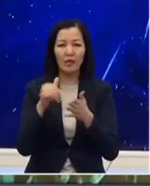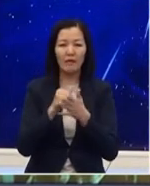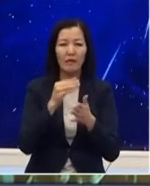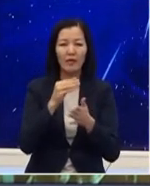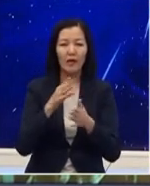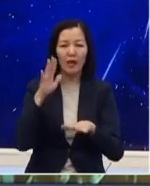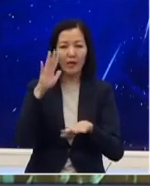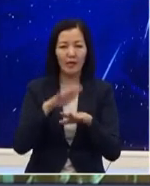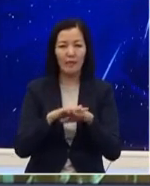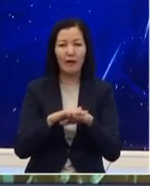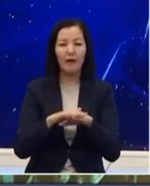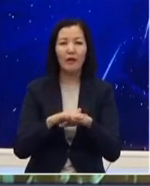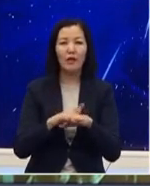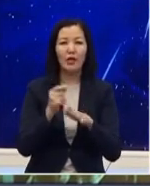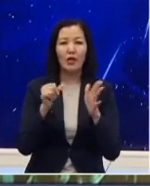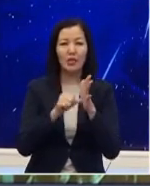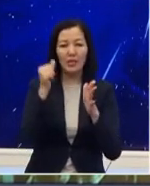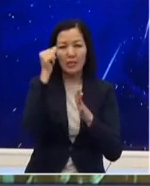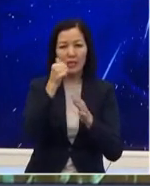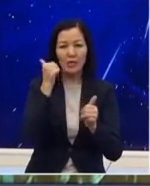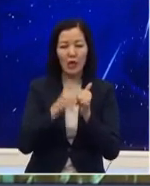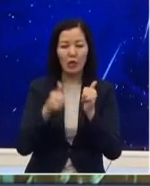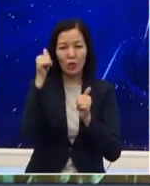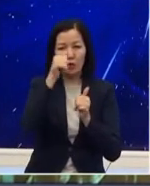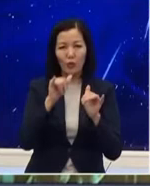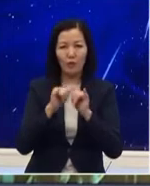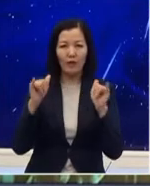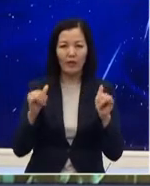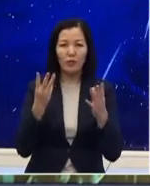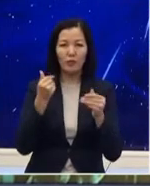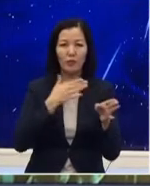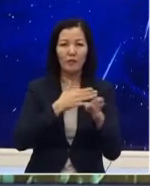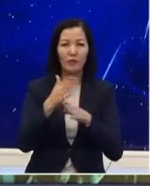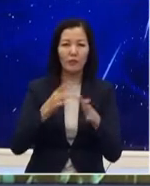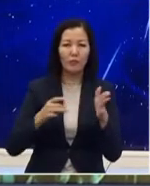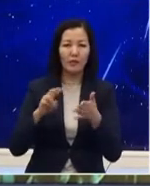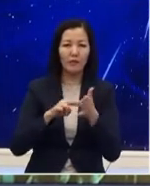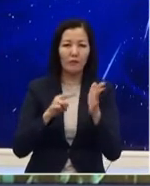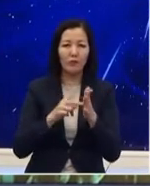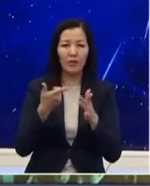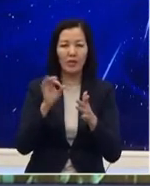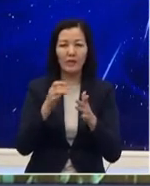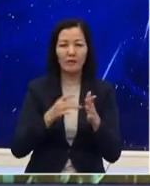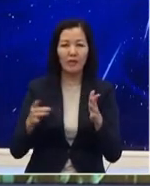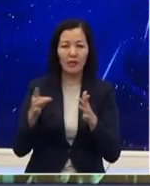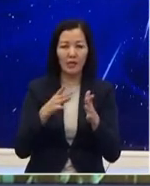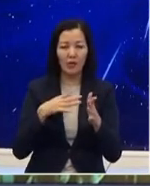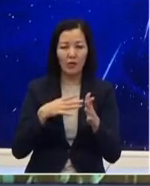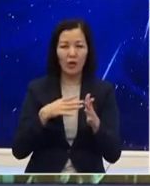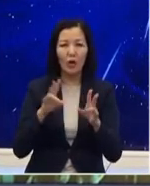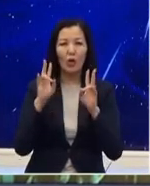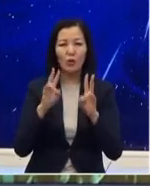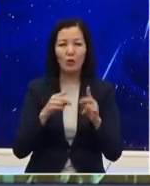главы ЖТСУ. В течение 6 лет ежегодно увеличивалась сумма, выделенная из республиканского бюджета на